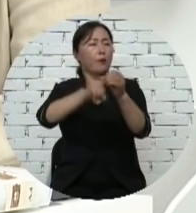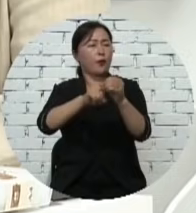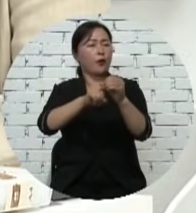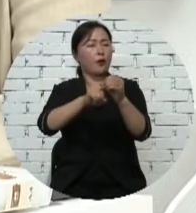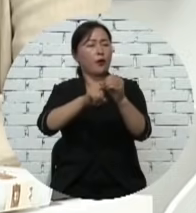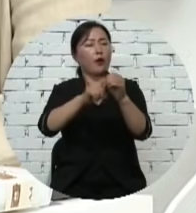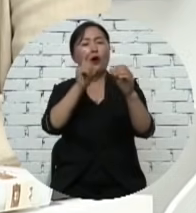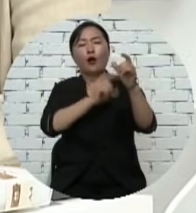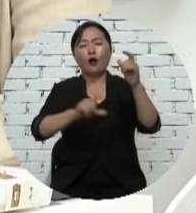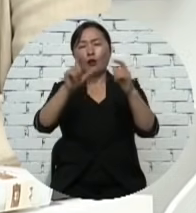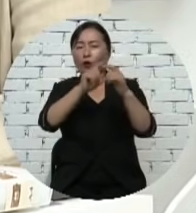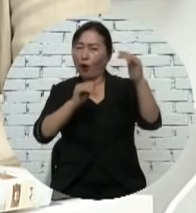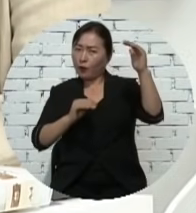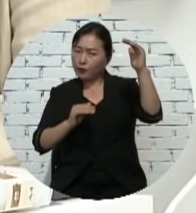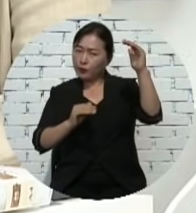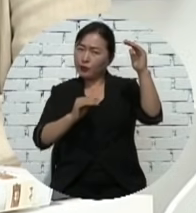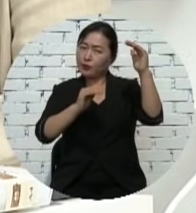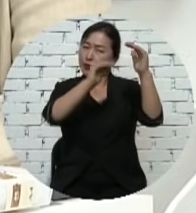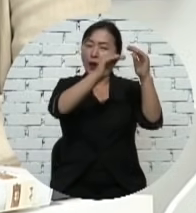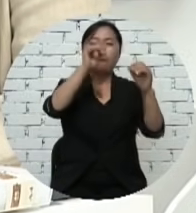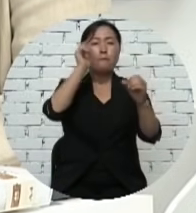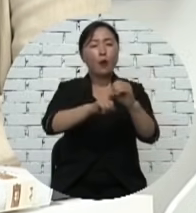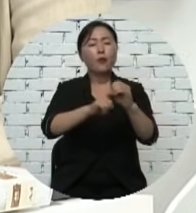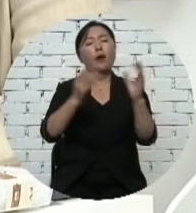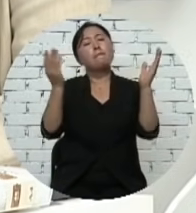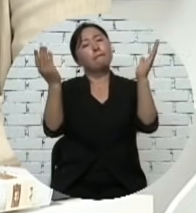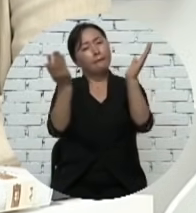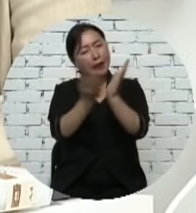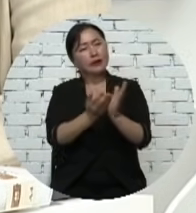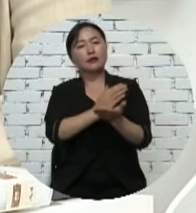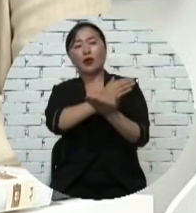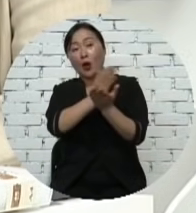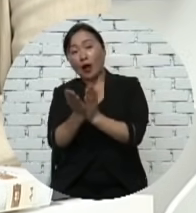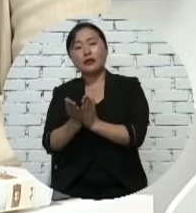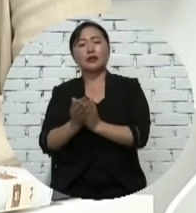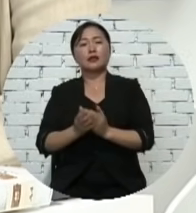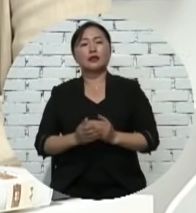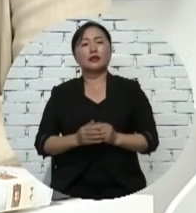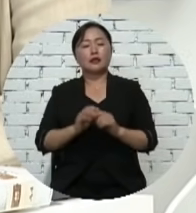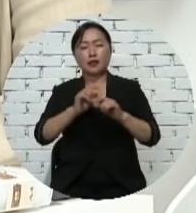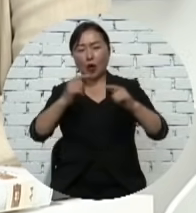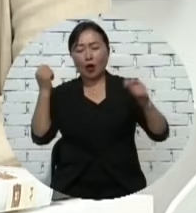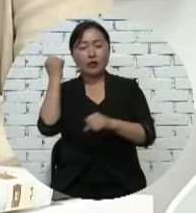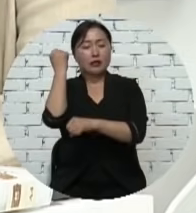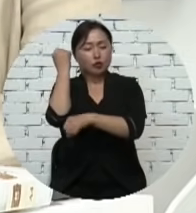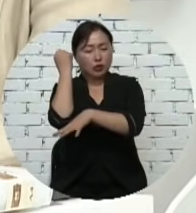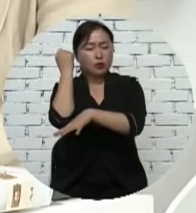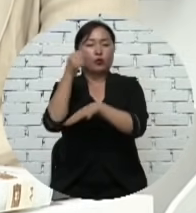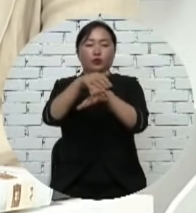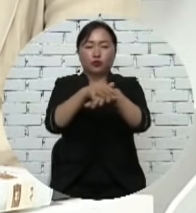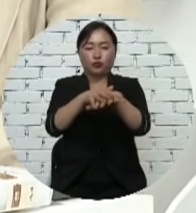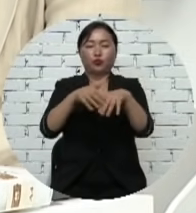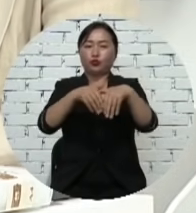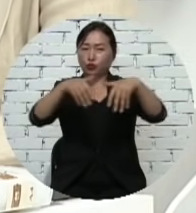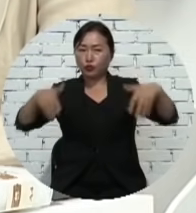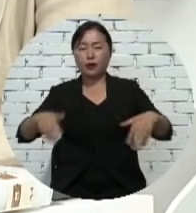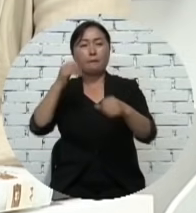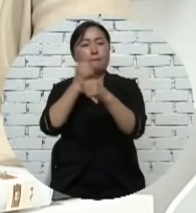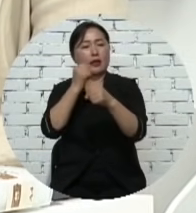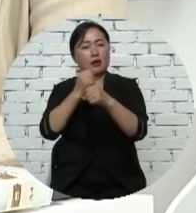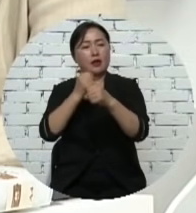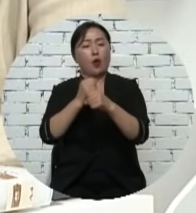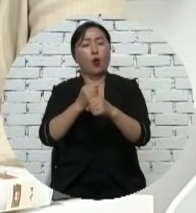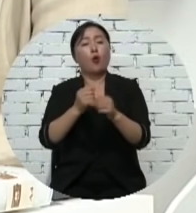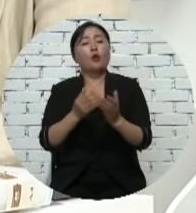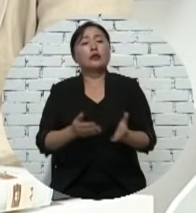1,200억 정도를 목표로 해가지고 거기에 그 맞는 여러 가지 인프라를 깔고 거기에 맞는 여러 가지 지원 시설을